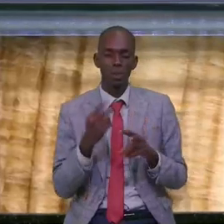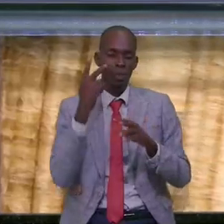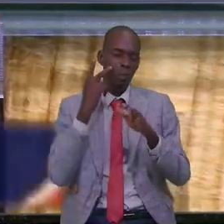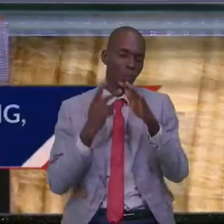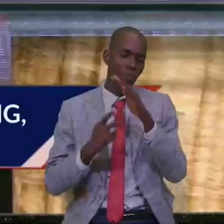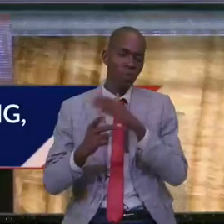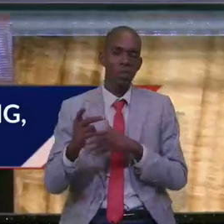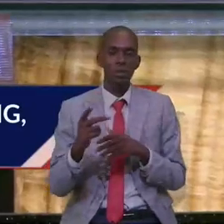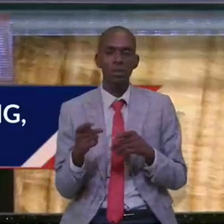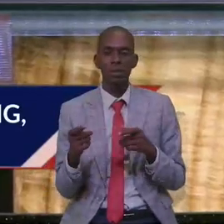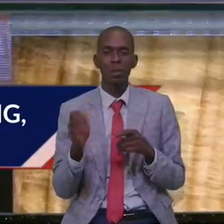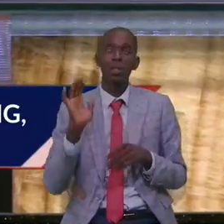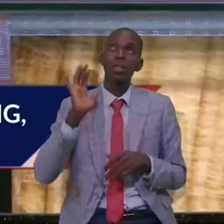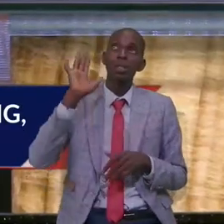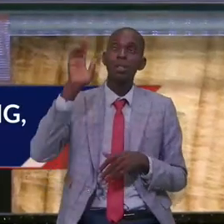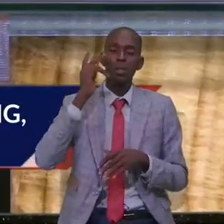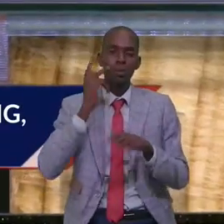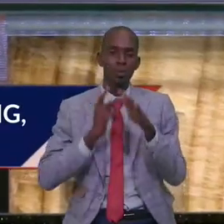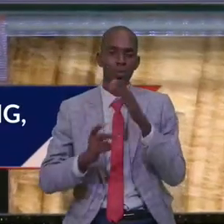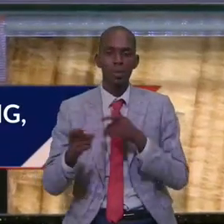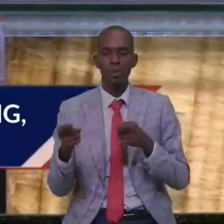domination prophétique